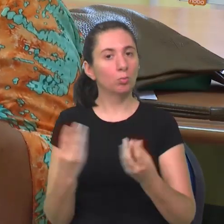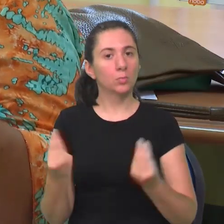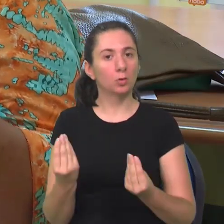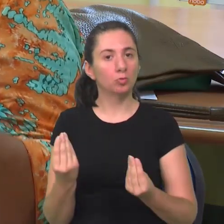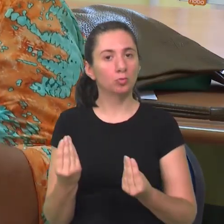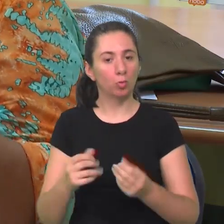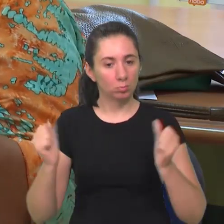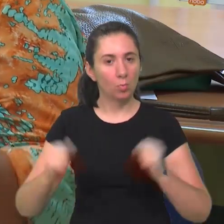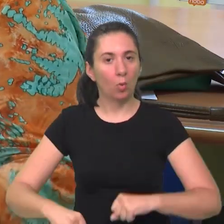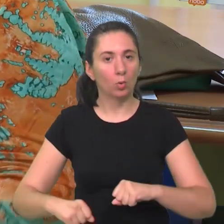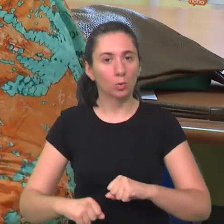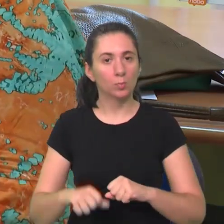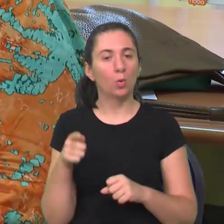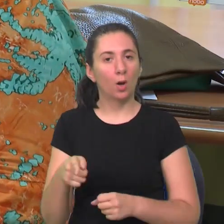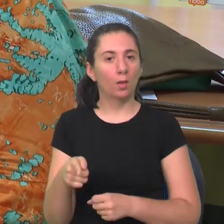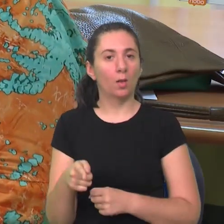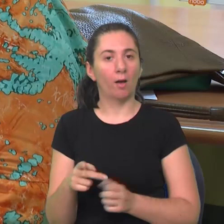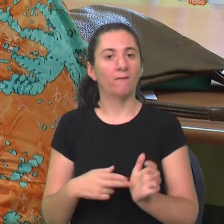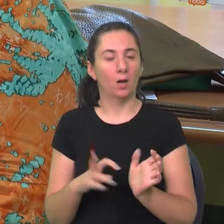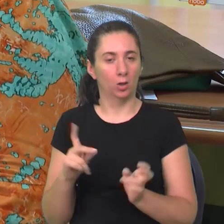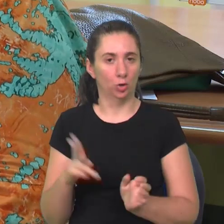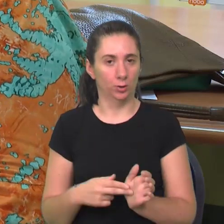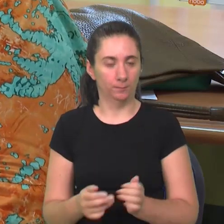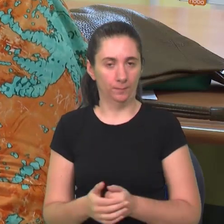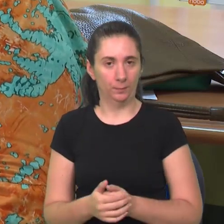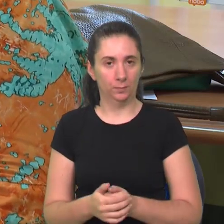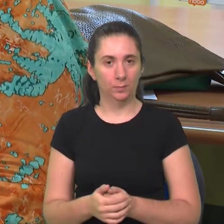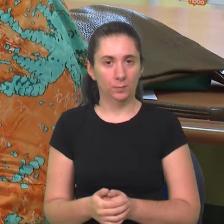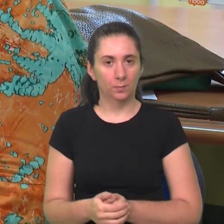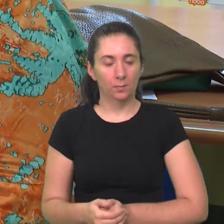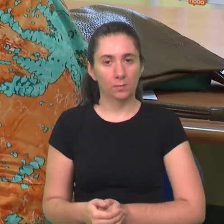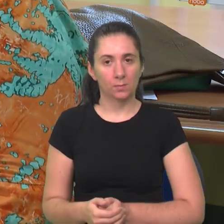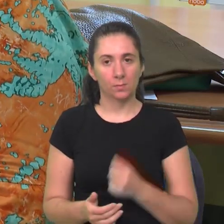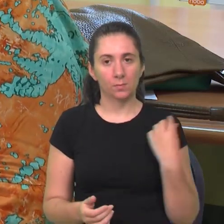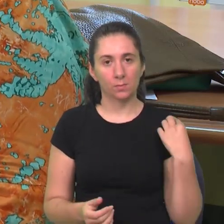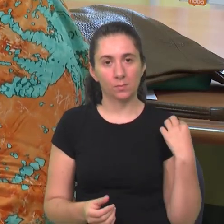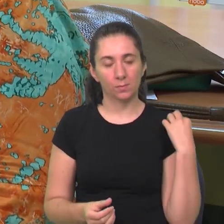nešto vrlo ozbiljno baš na taj način.